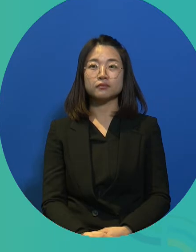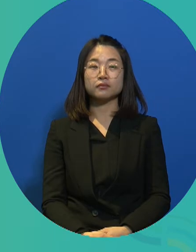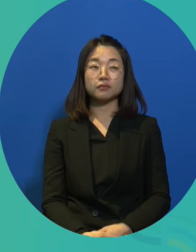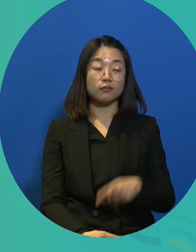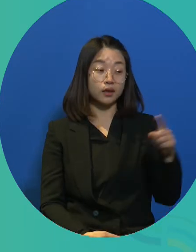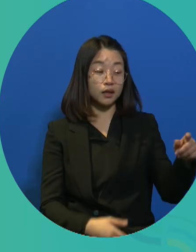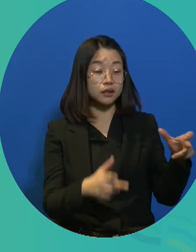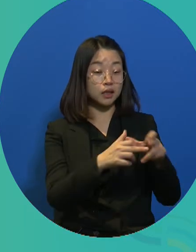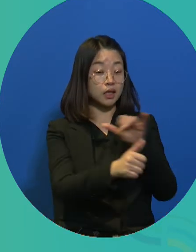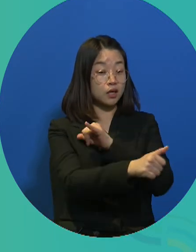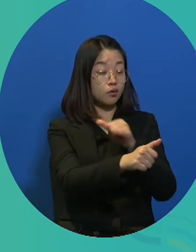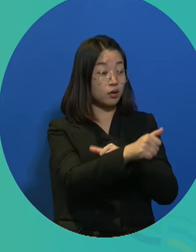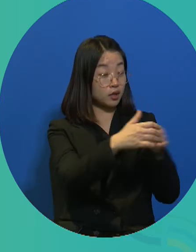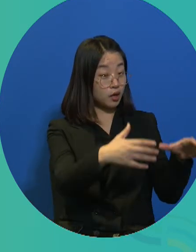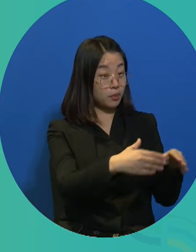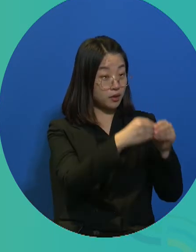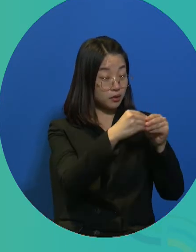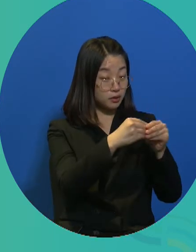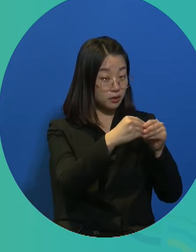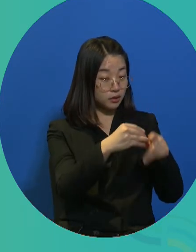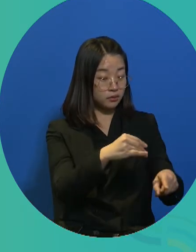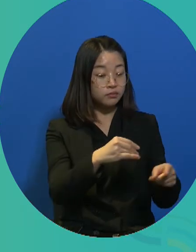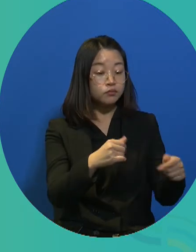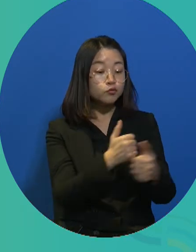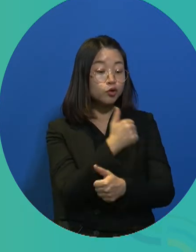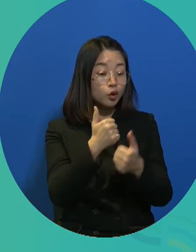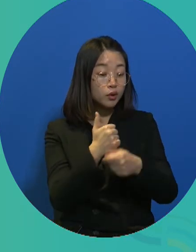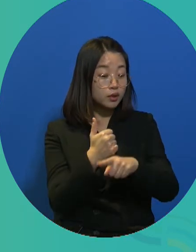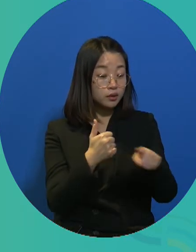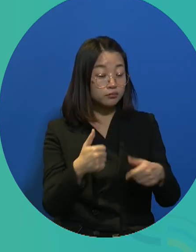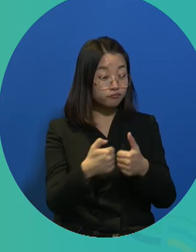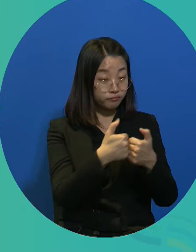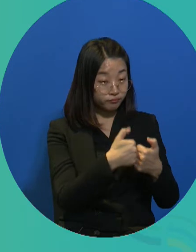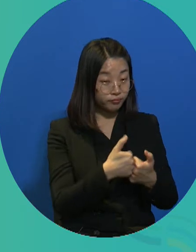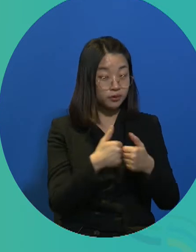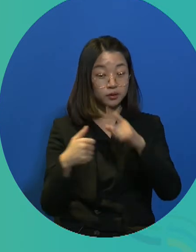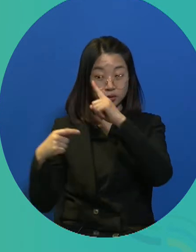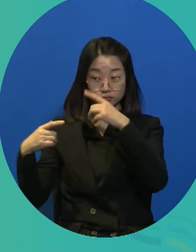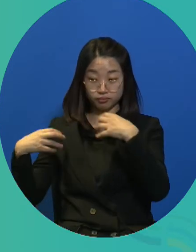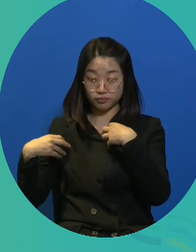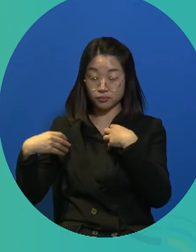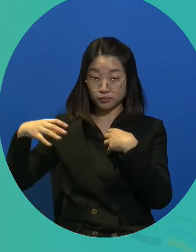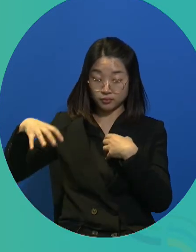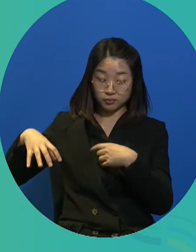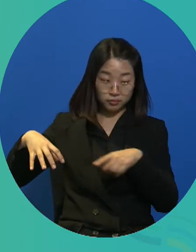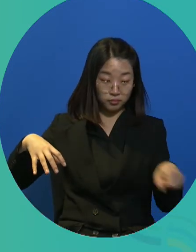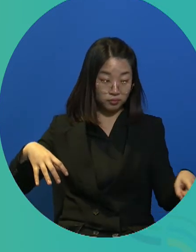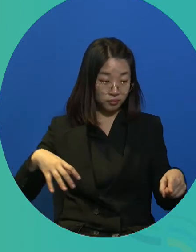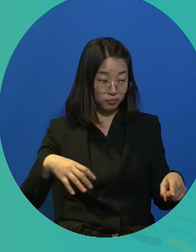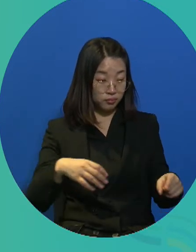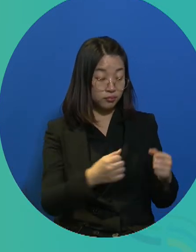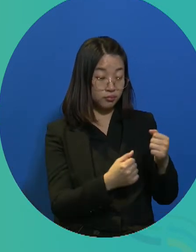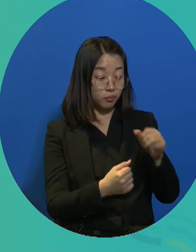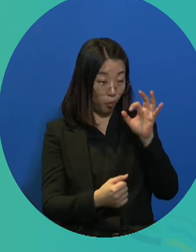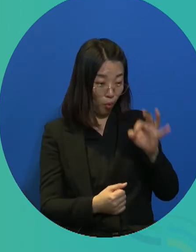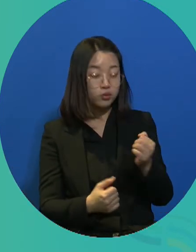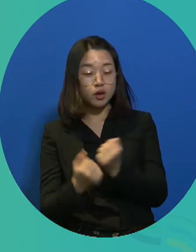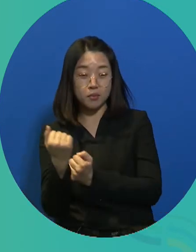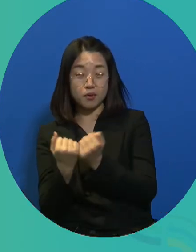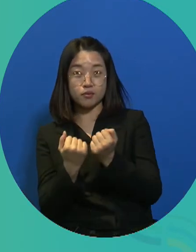CRPD 위원회에서 심의를 하게 될 경우에 정부에서 그 사안에 대해서 설명을